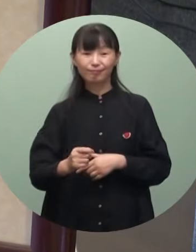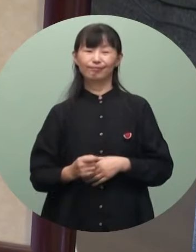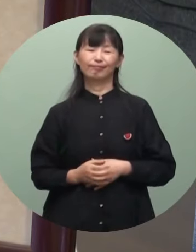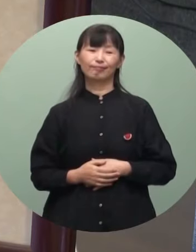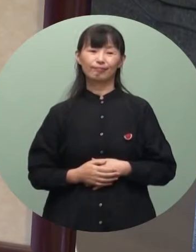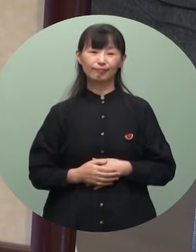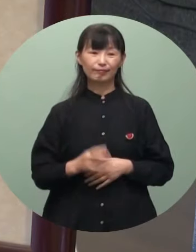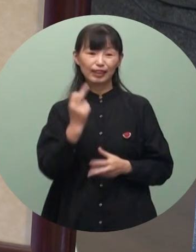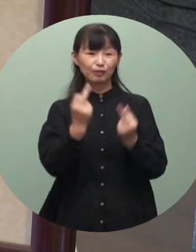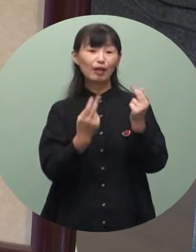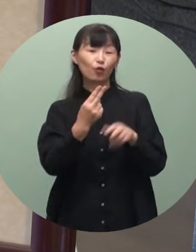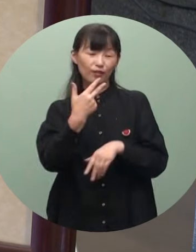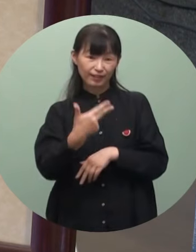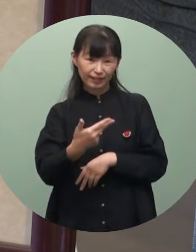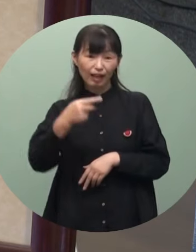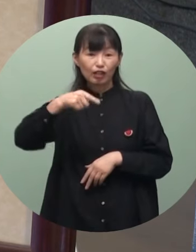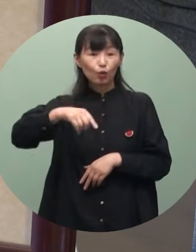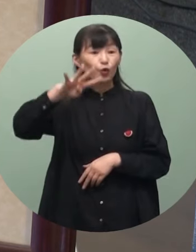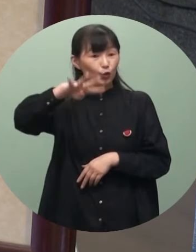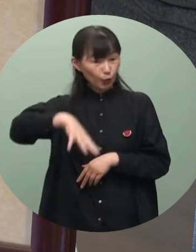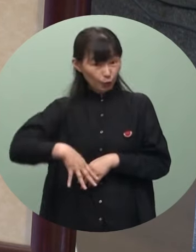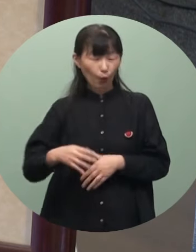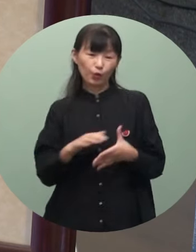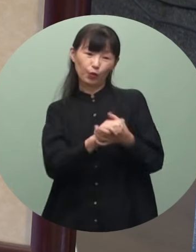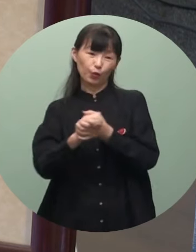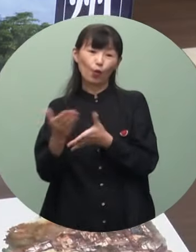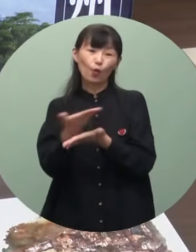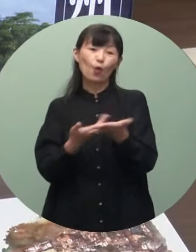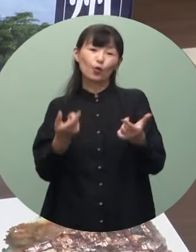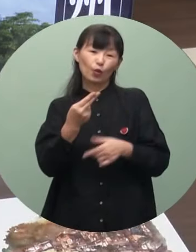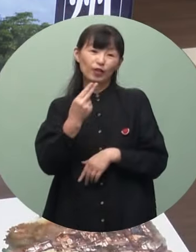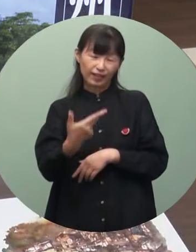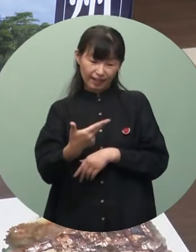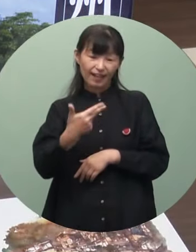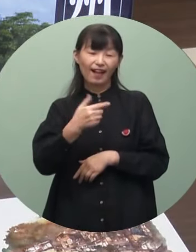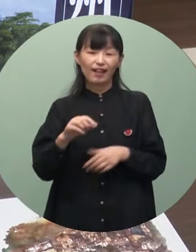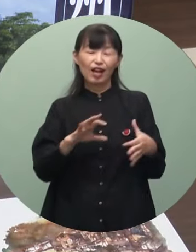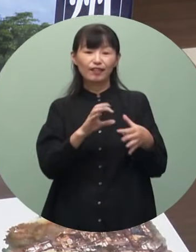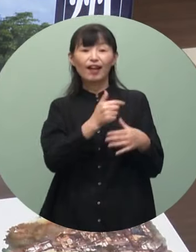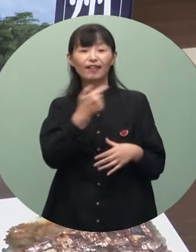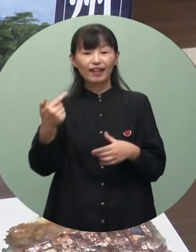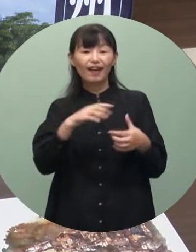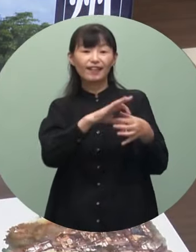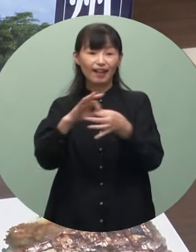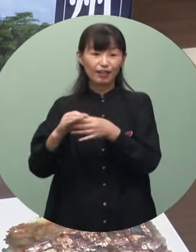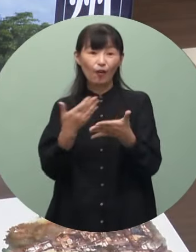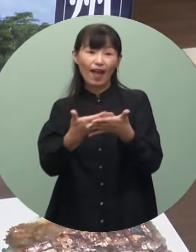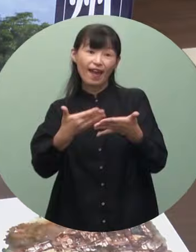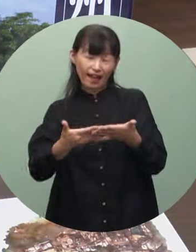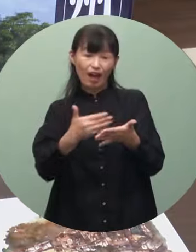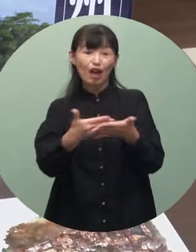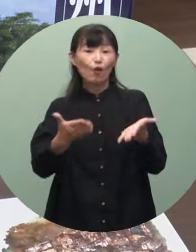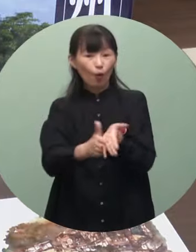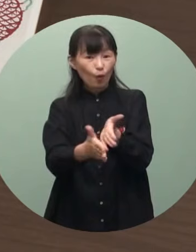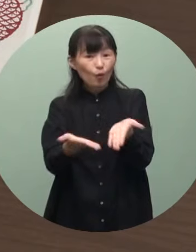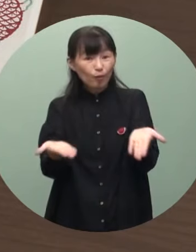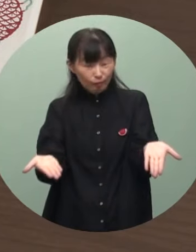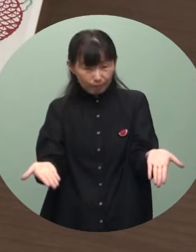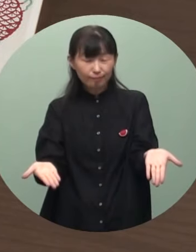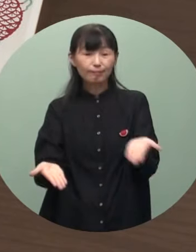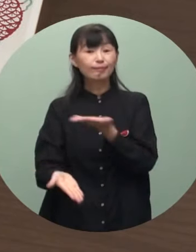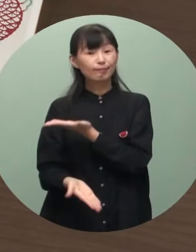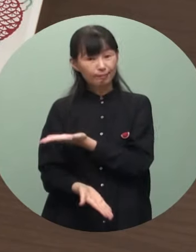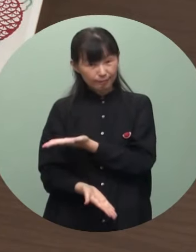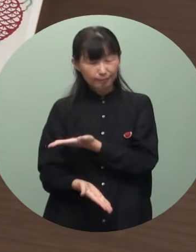よね。はい、 金沢の姉妹都市である蘇州と友好交流都市である大連を紹介する絵だったりとか絵本だったりとか、こちら